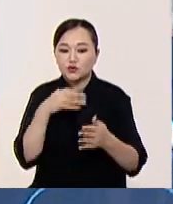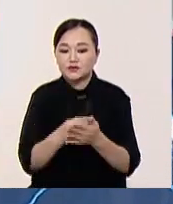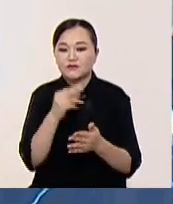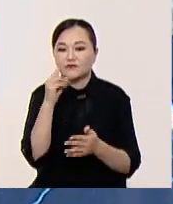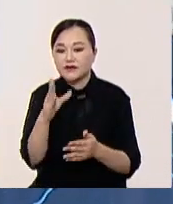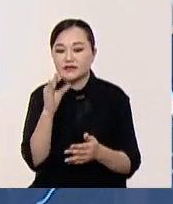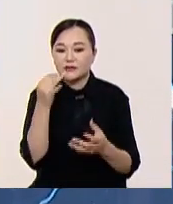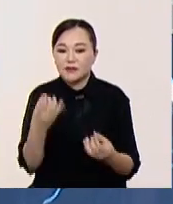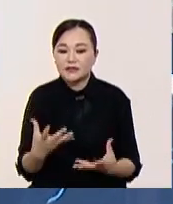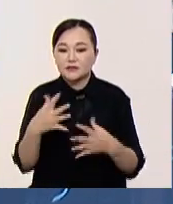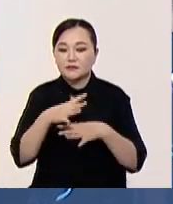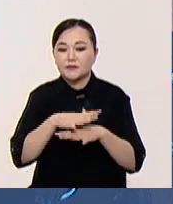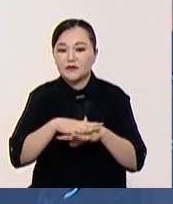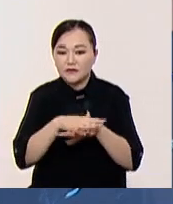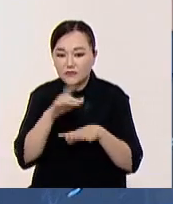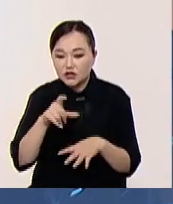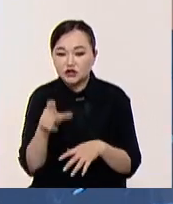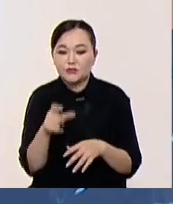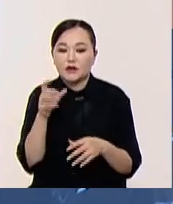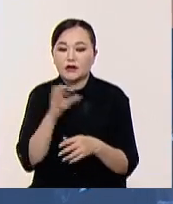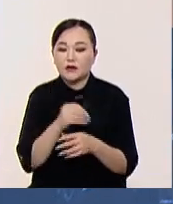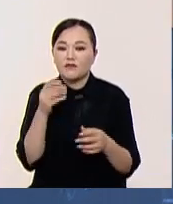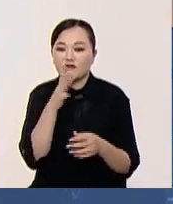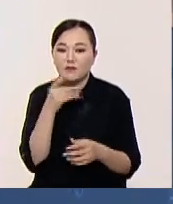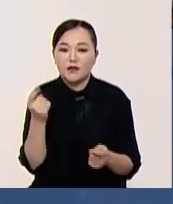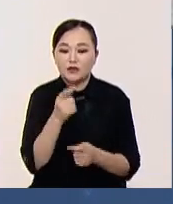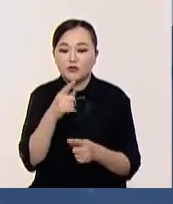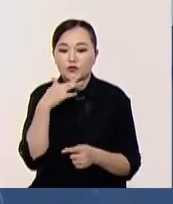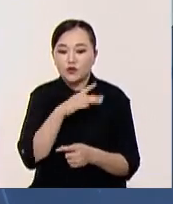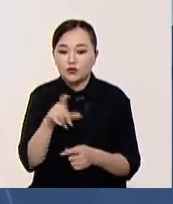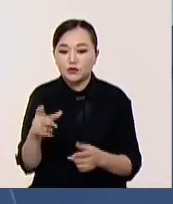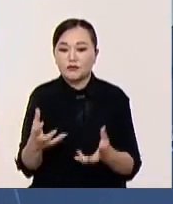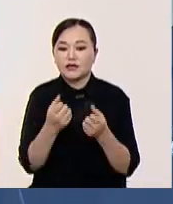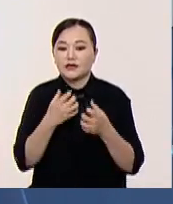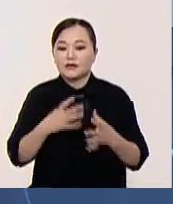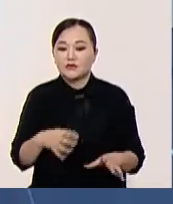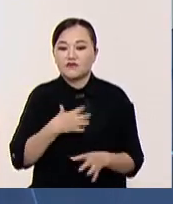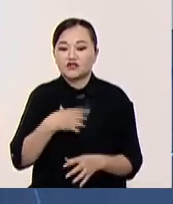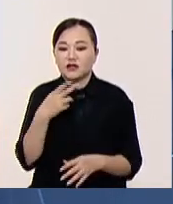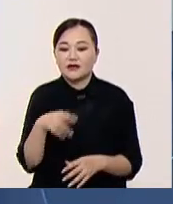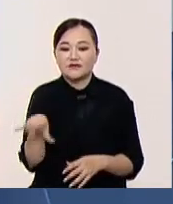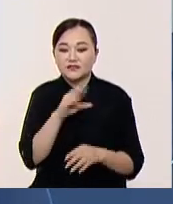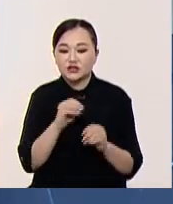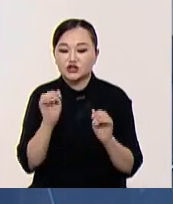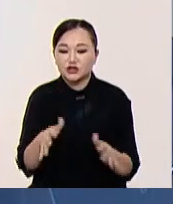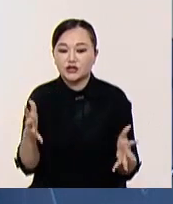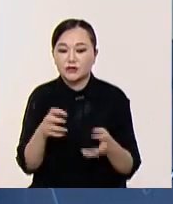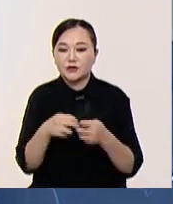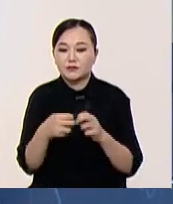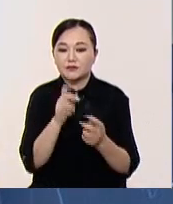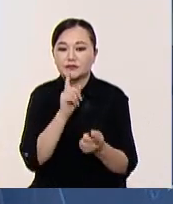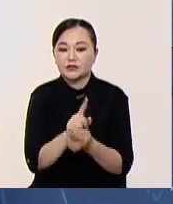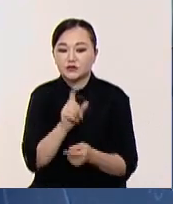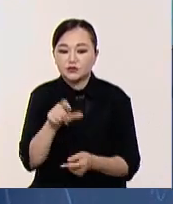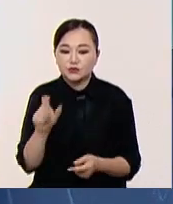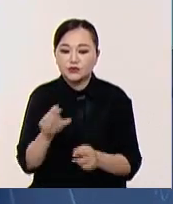и простым товариществом. Времени остается мало, но многие жители так и не приняли важное для всех решение. С какими проблемами сталкиваются